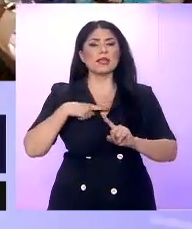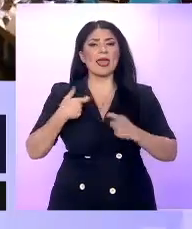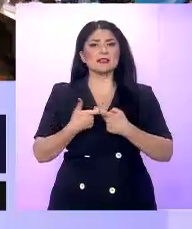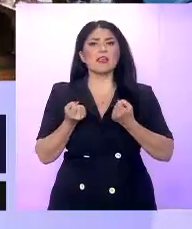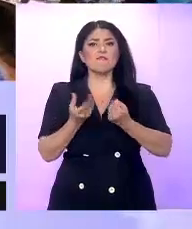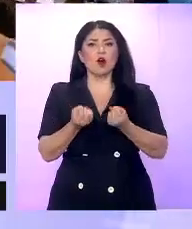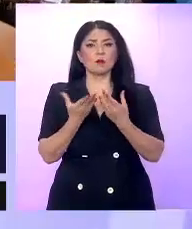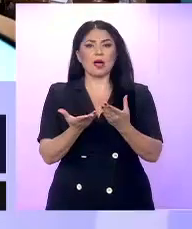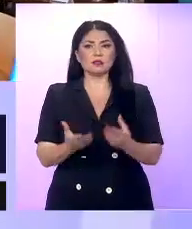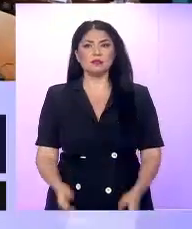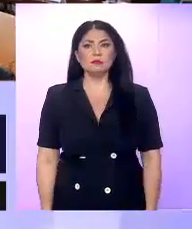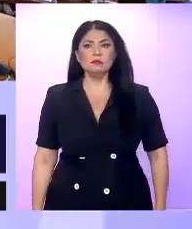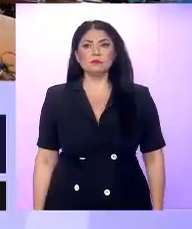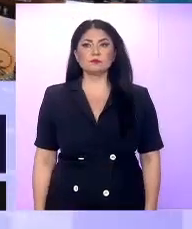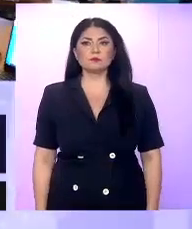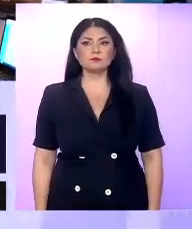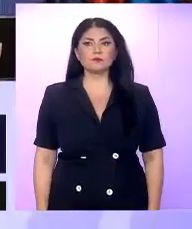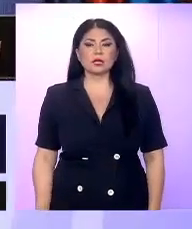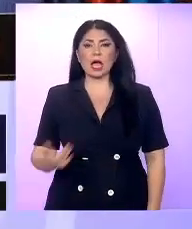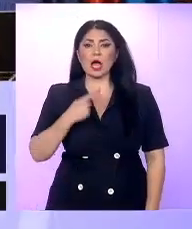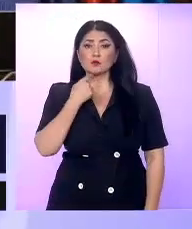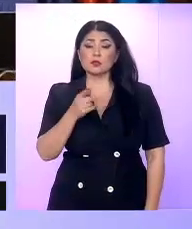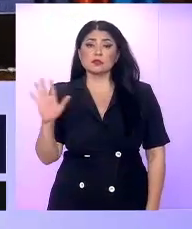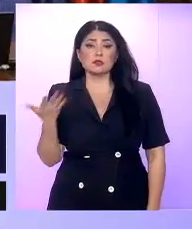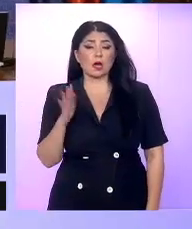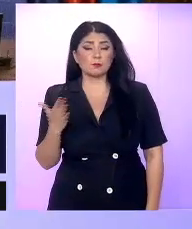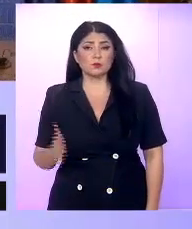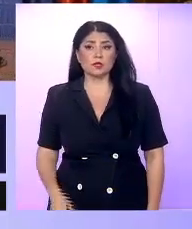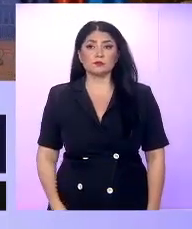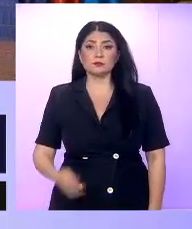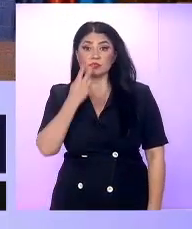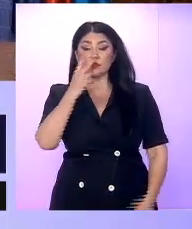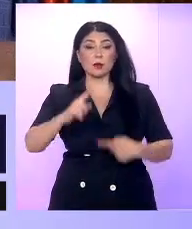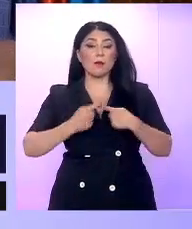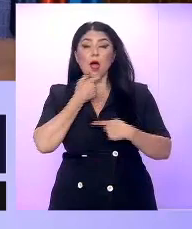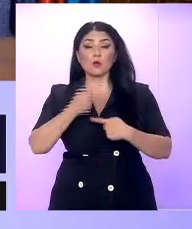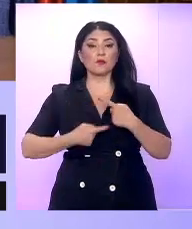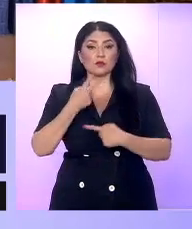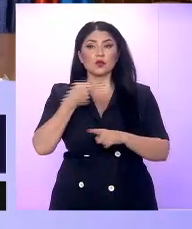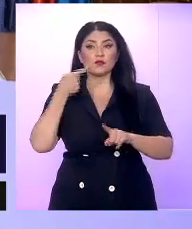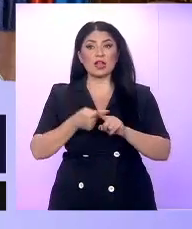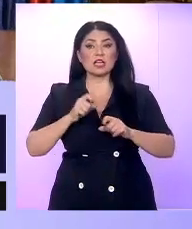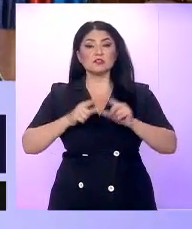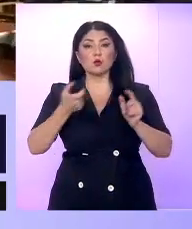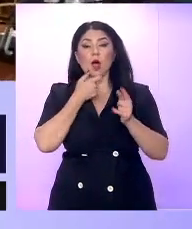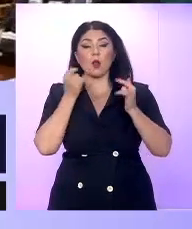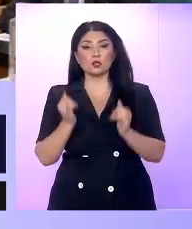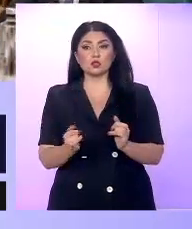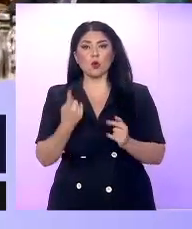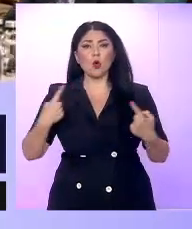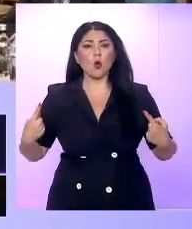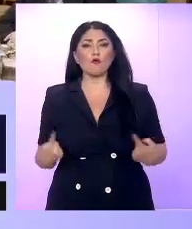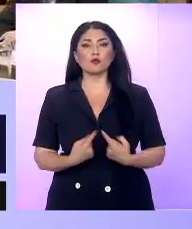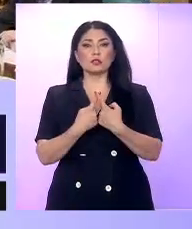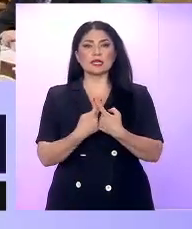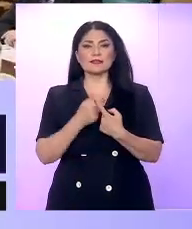informații, surse care spun că nu e exclus să vedem, poate anul viitor sau chiar de la sfârșitul acestui an, o